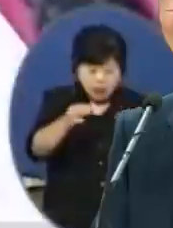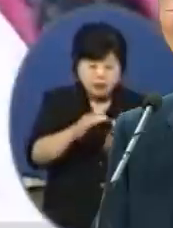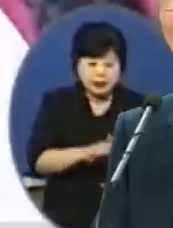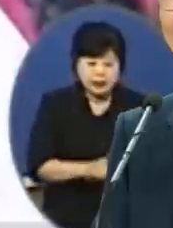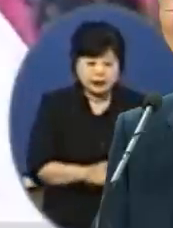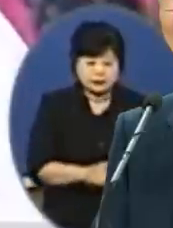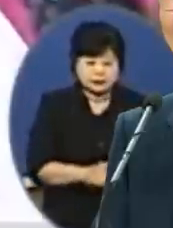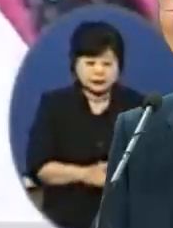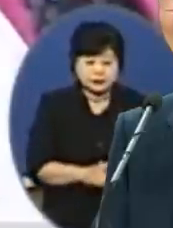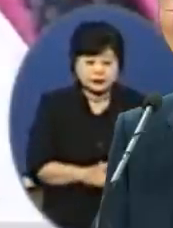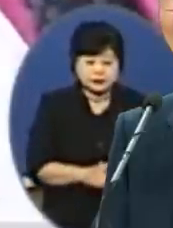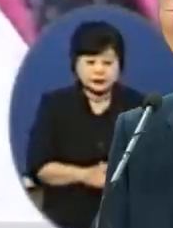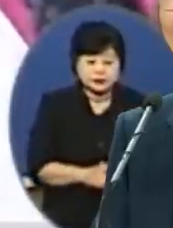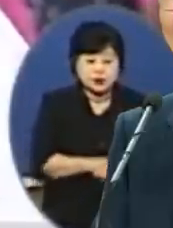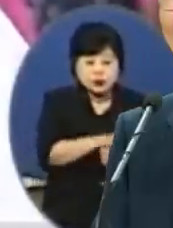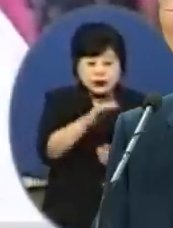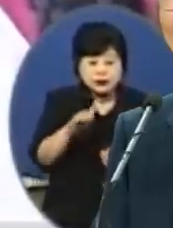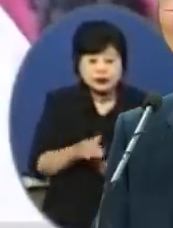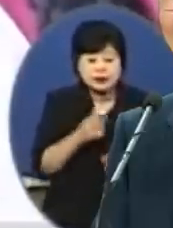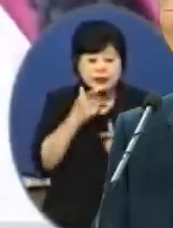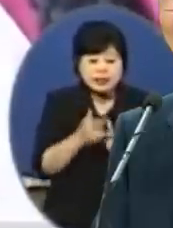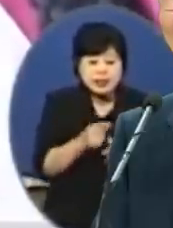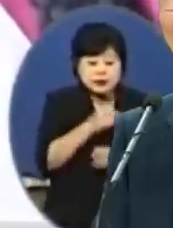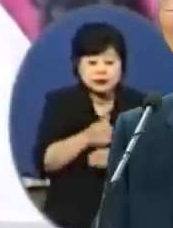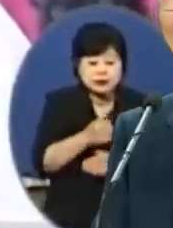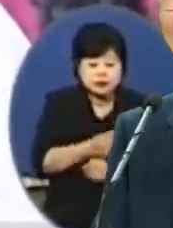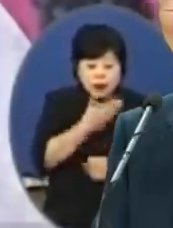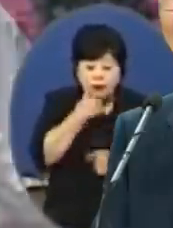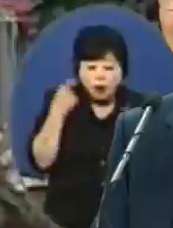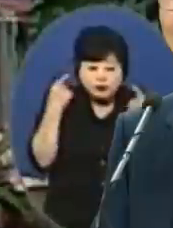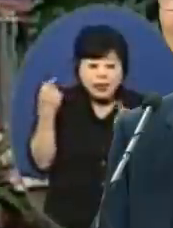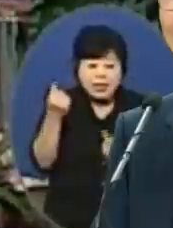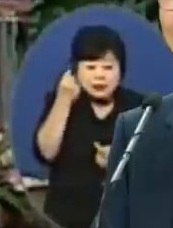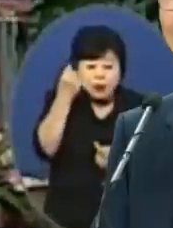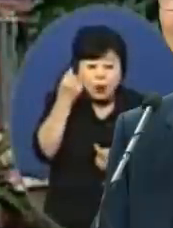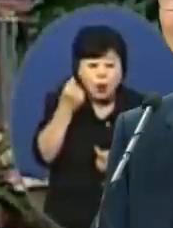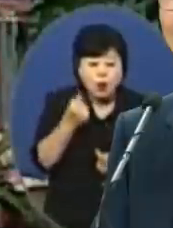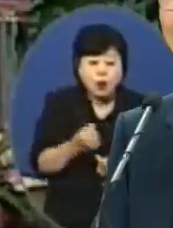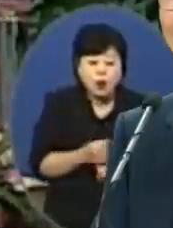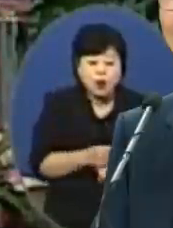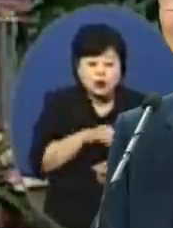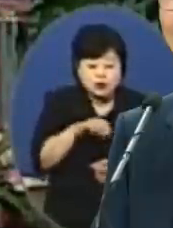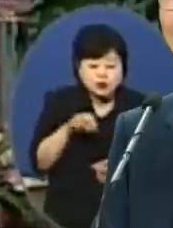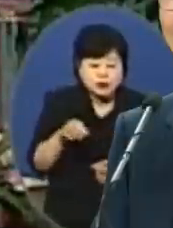될 것인 것입니다. 우리는 예수 그리스도의 복음을 가지고 우리